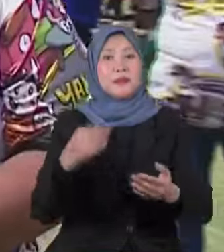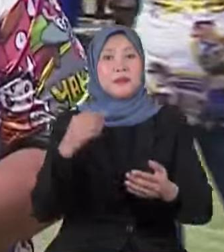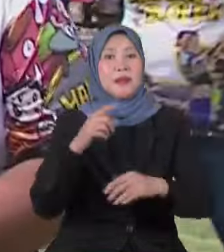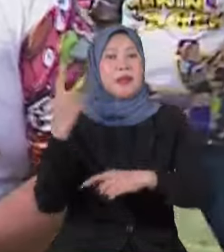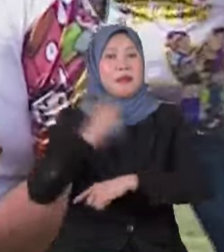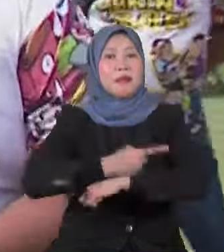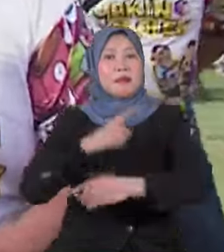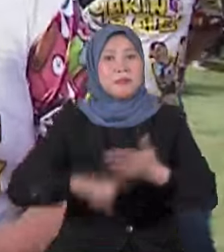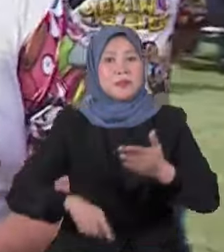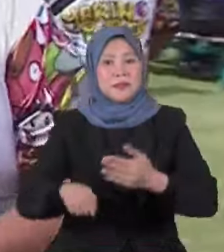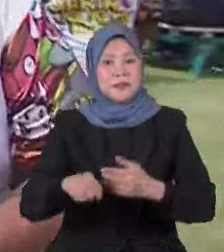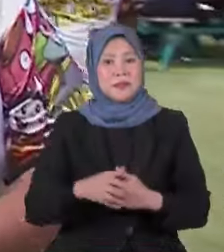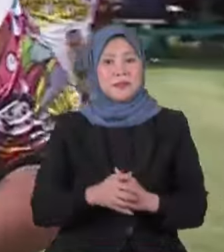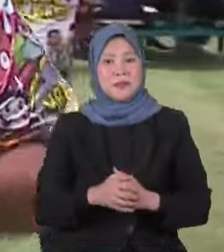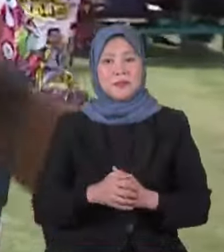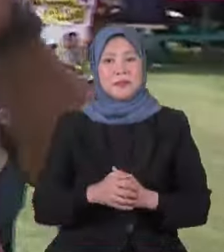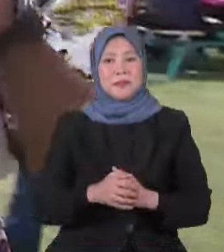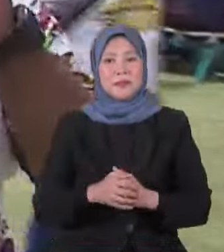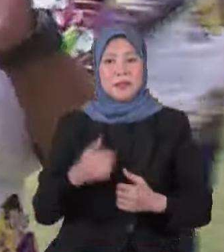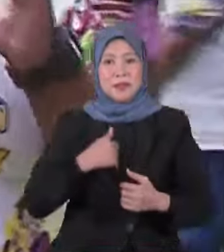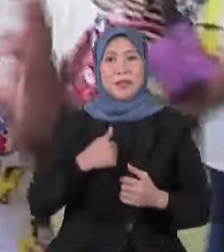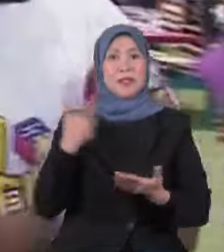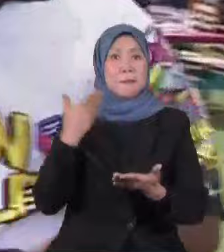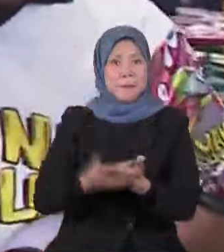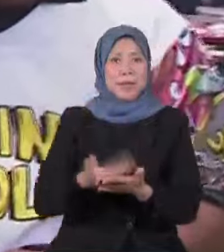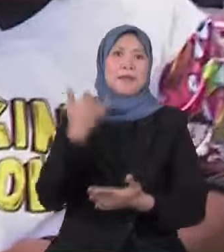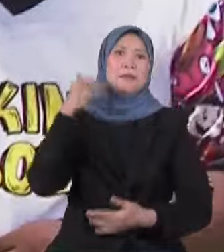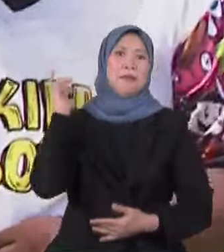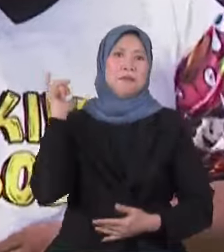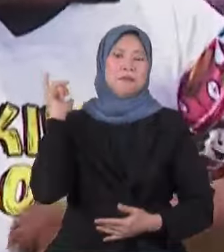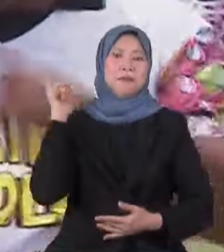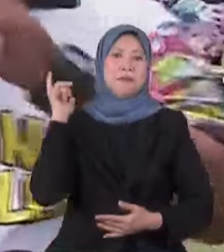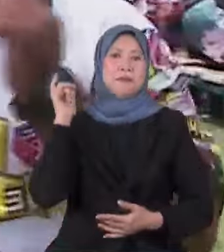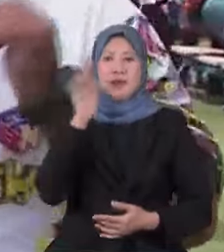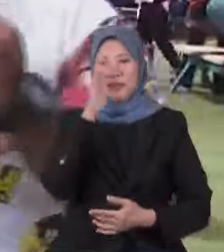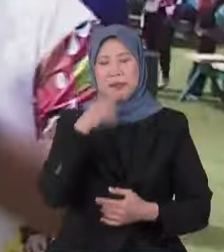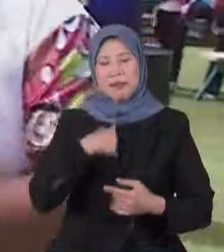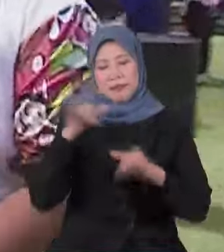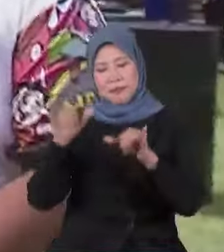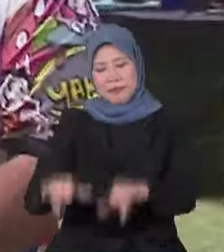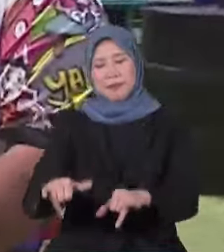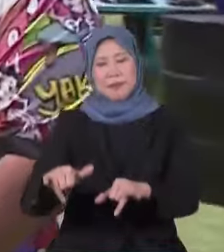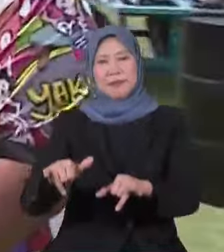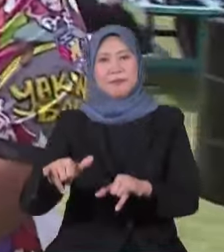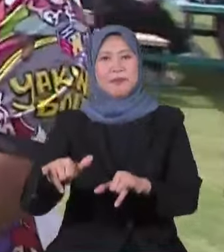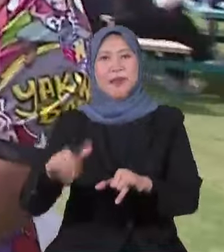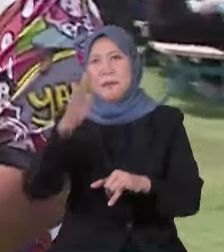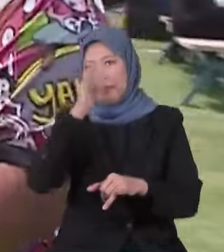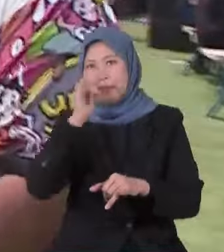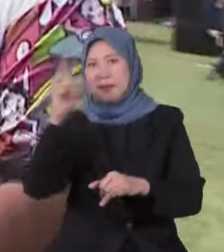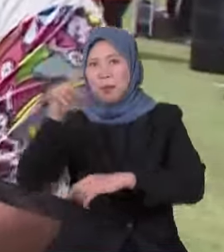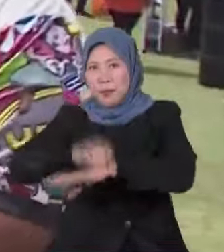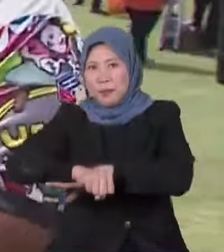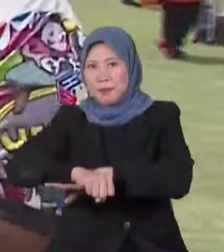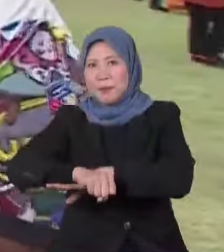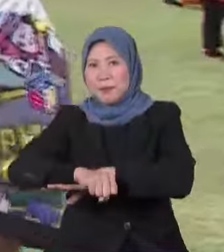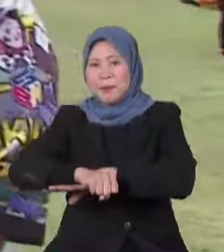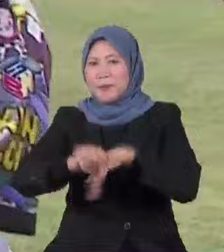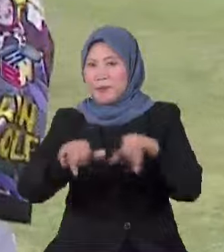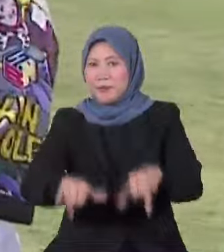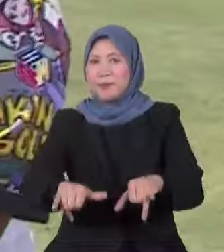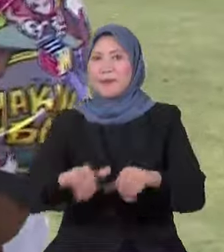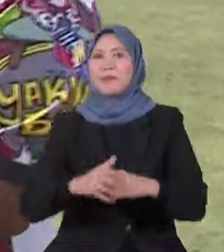Izwan ya? Saya sampai semalam dan menginap satu malam kat Melaka.